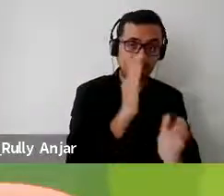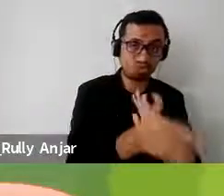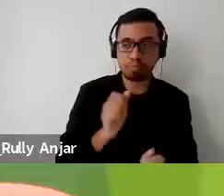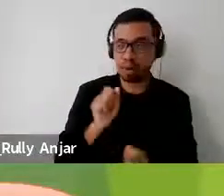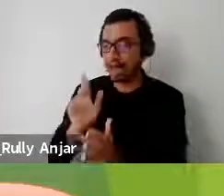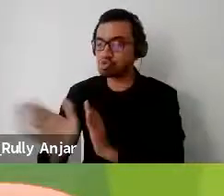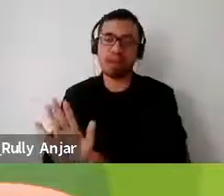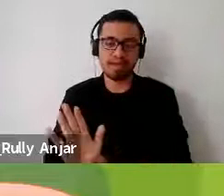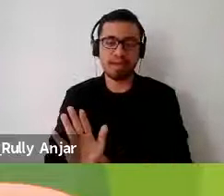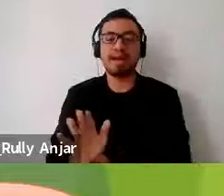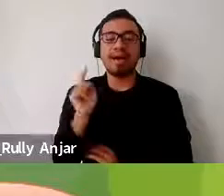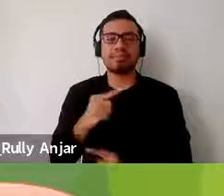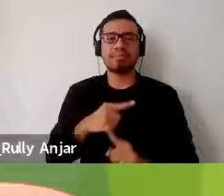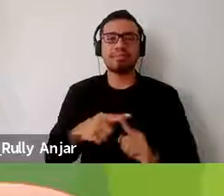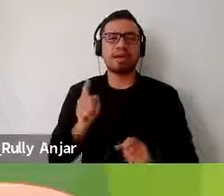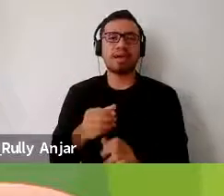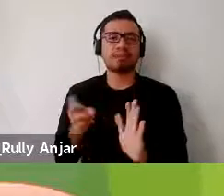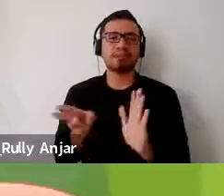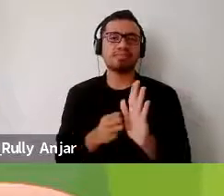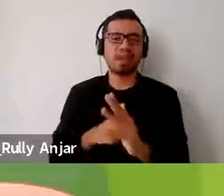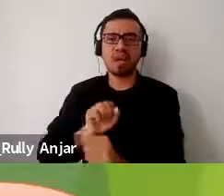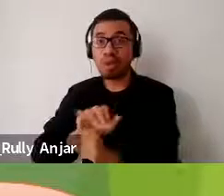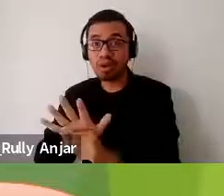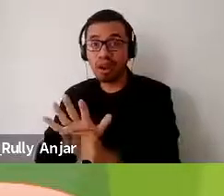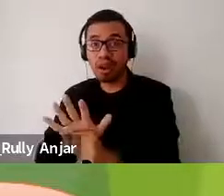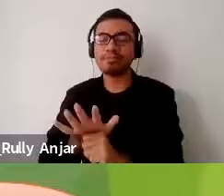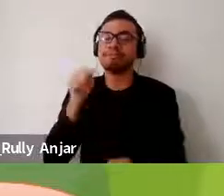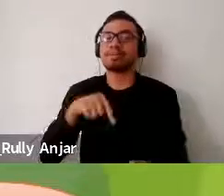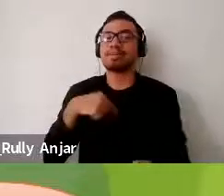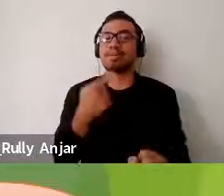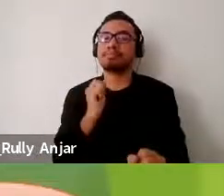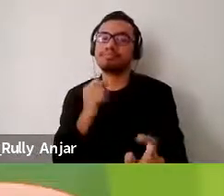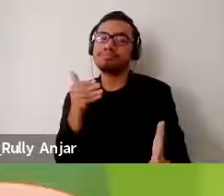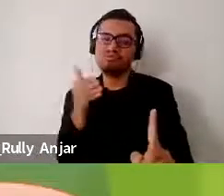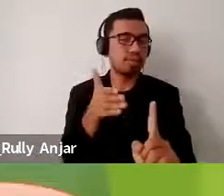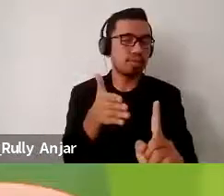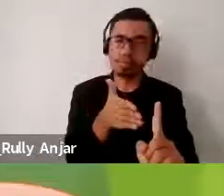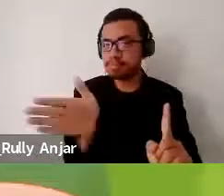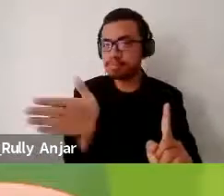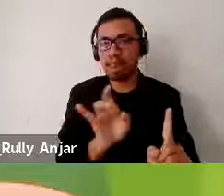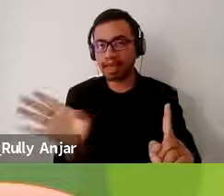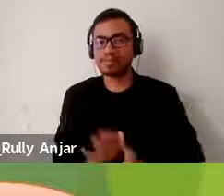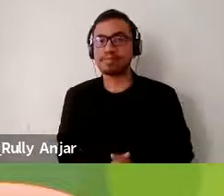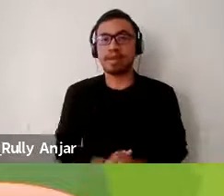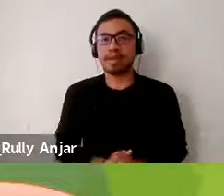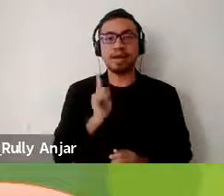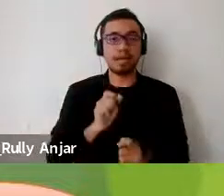aturan-aturan ini, dengan COVID-19, maka kita lakukan refocusing dan belanja tidak terduga, tentunya kita tambah untuk menangani